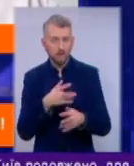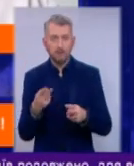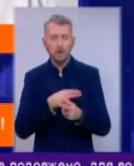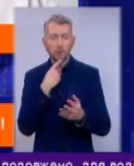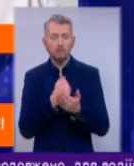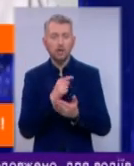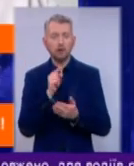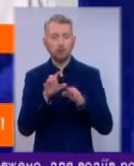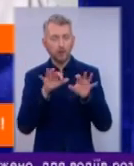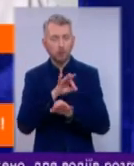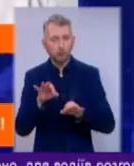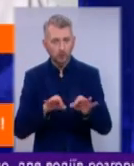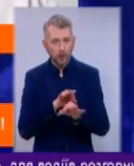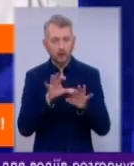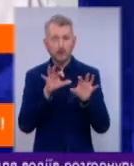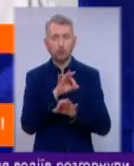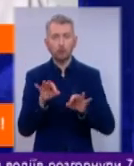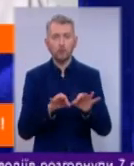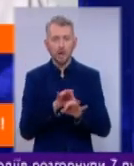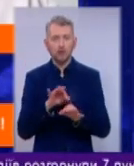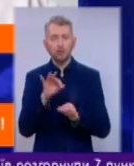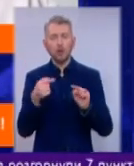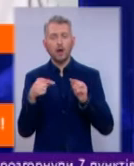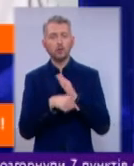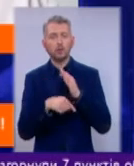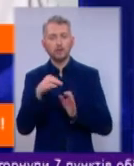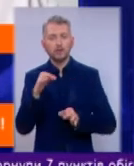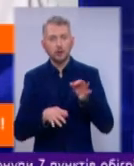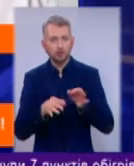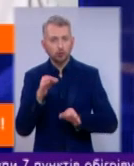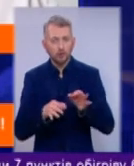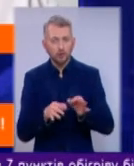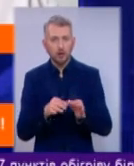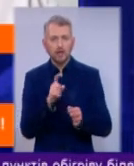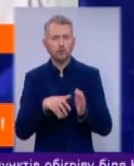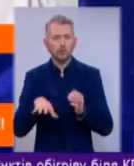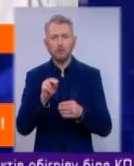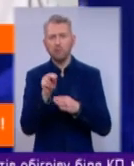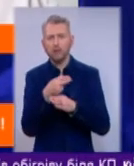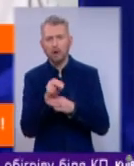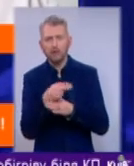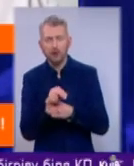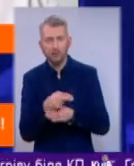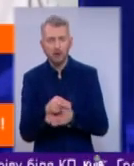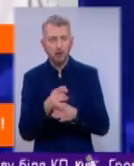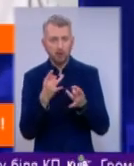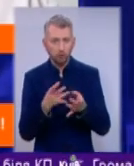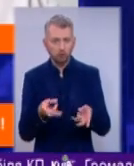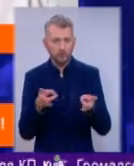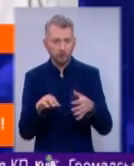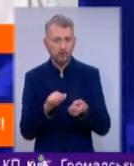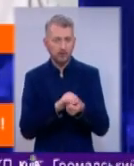цього законопроекту, а законопроект про антикорупційний суд має зі всіма правками, які я сказав, а просто залишиться на